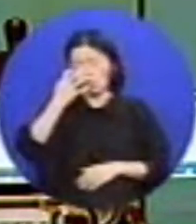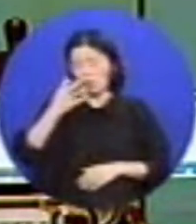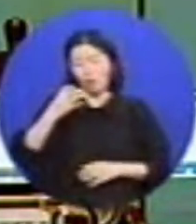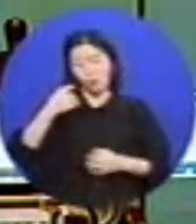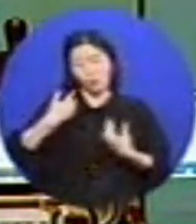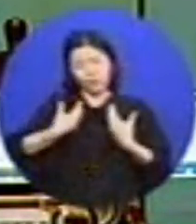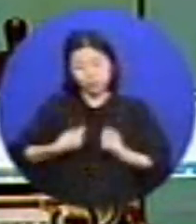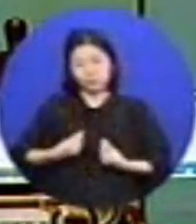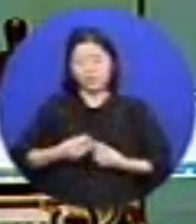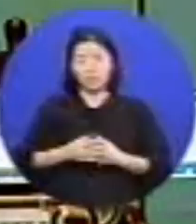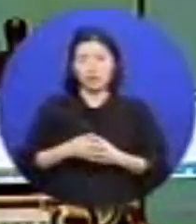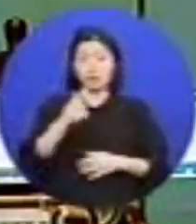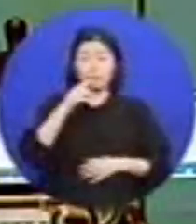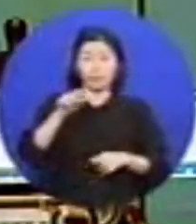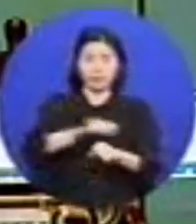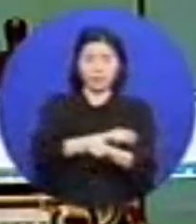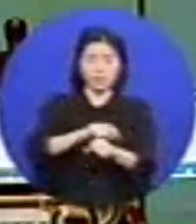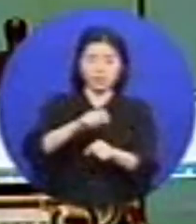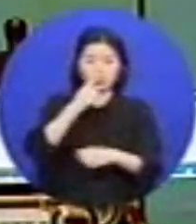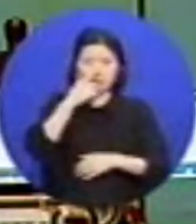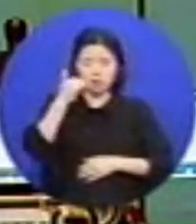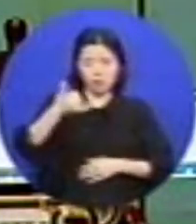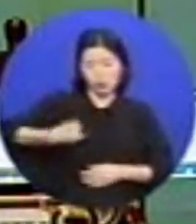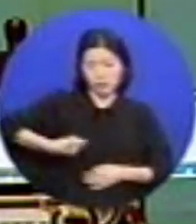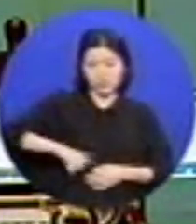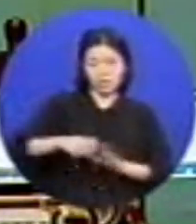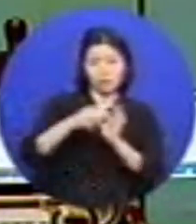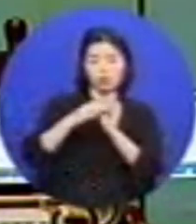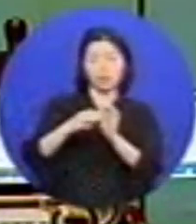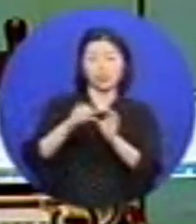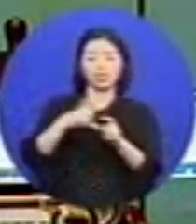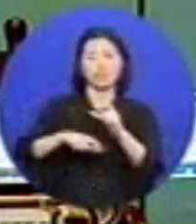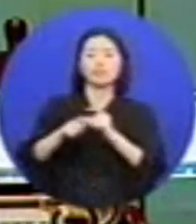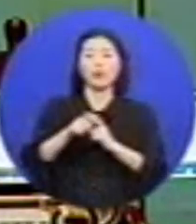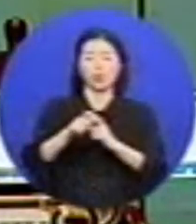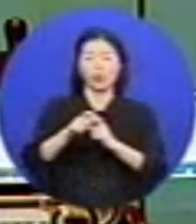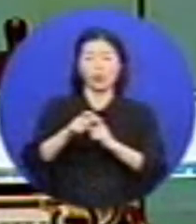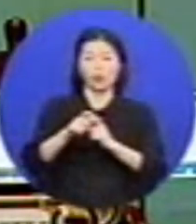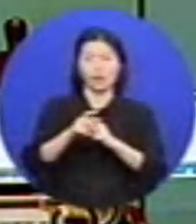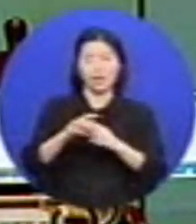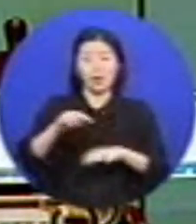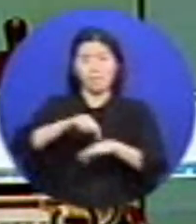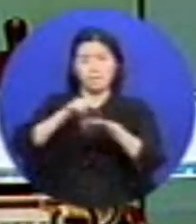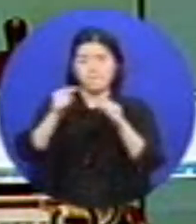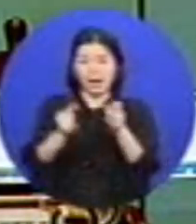특히 부모와 자녀와의 관계가 더 그렇지요. 여러분